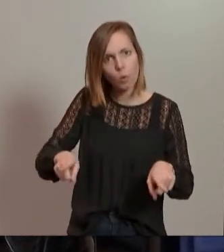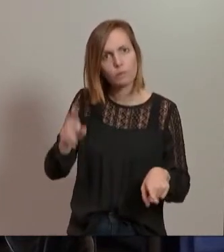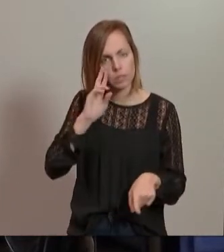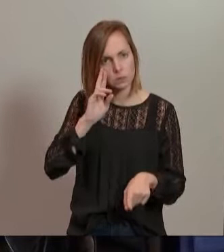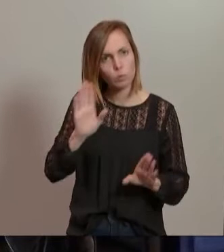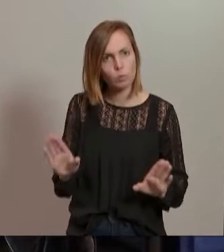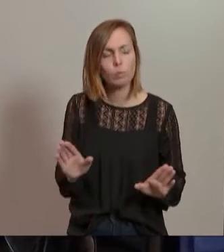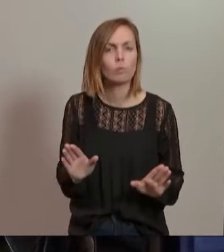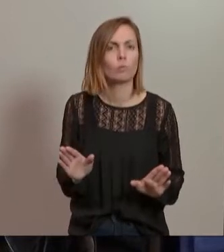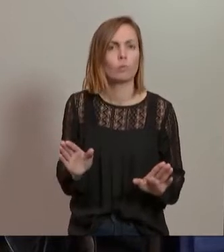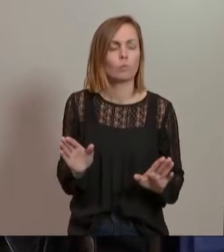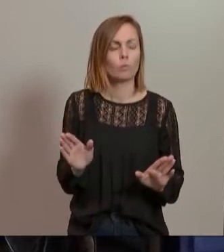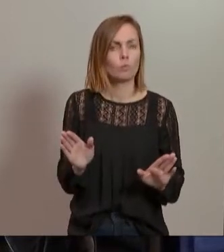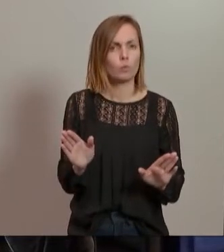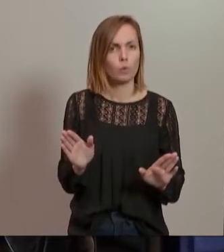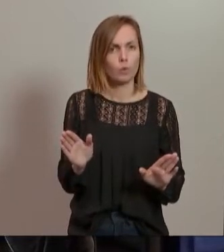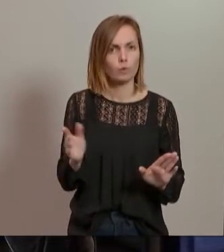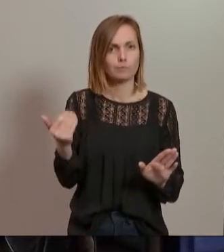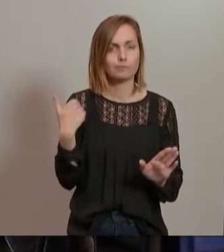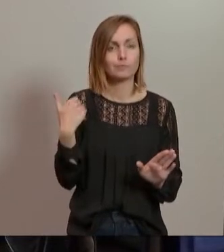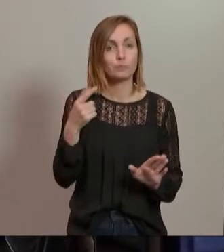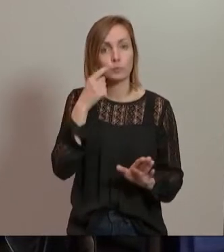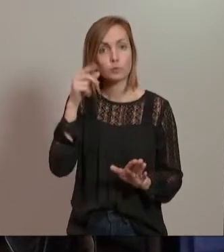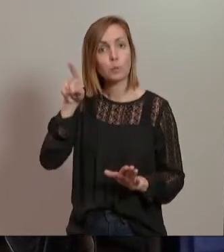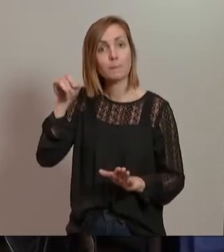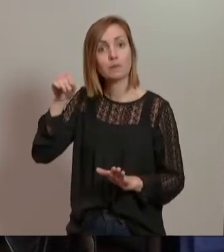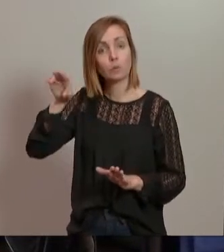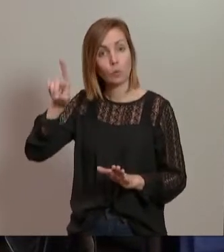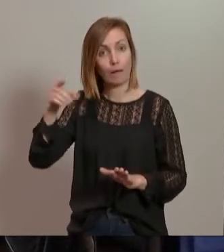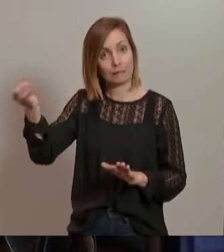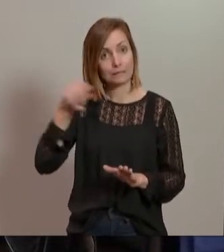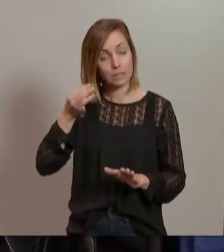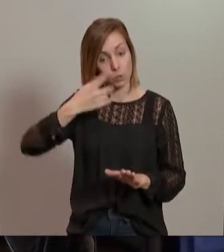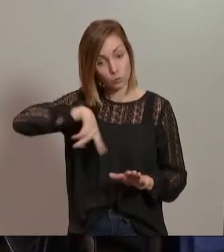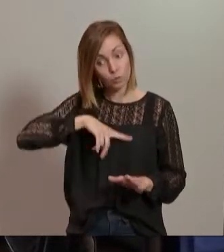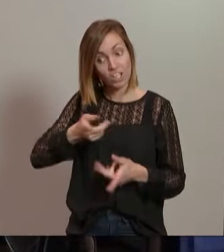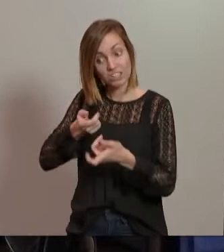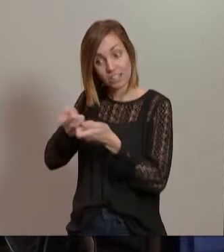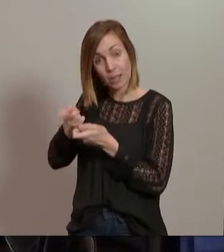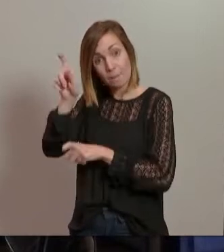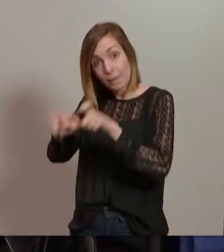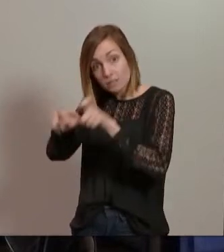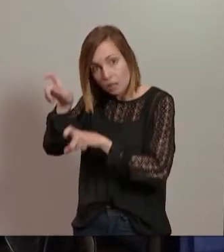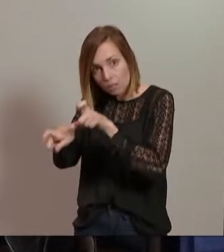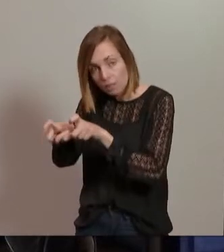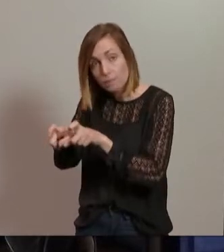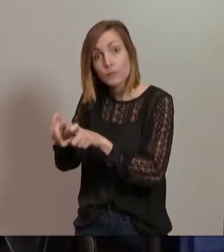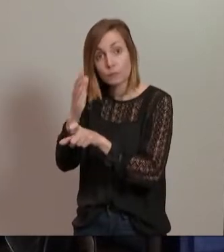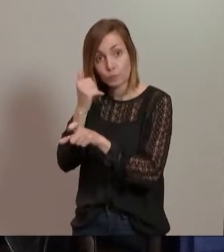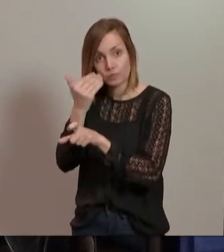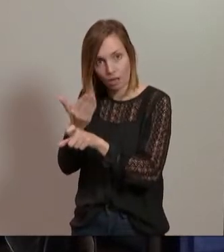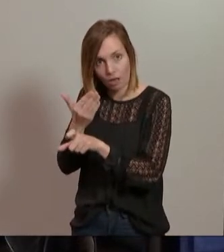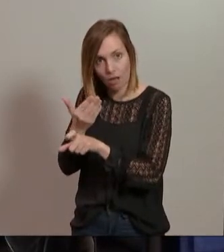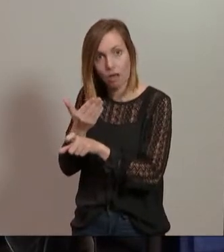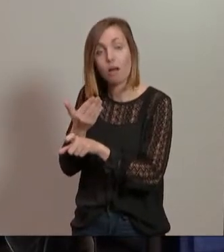raison, nous, comme ça a été rappelé par M. Pinault, nous sommes en gestion de personnel, et c'est pourquoi vous avez pu